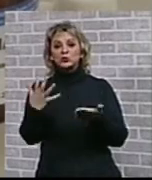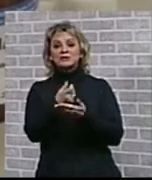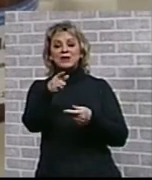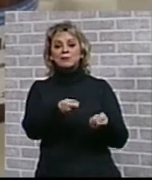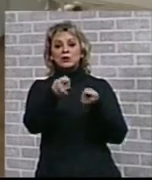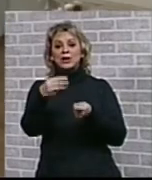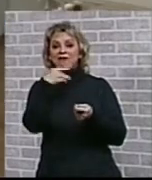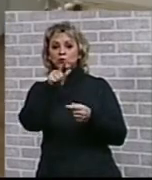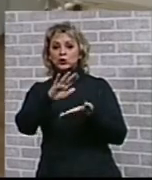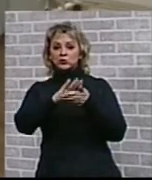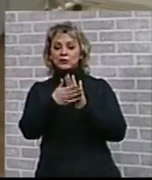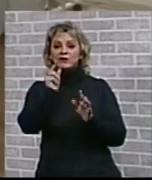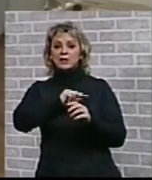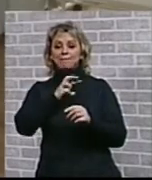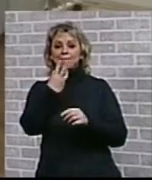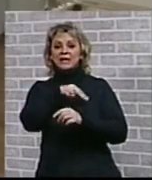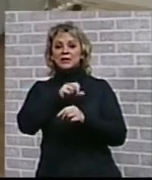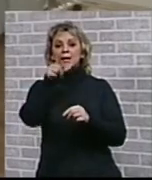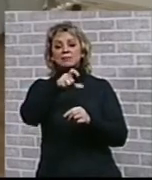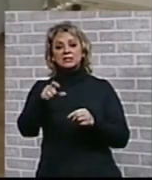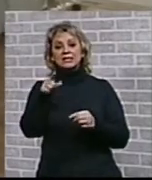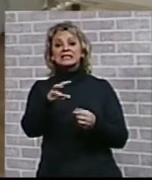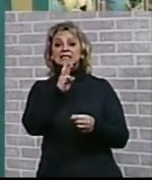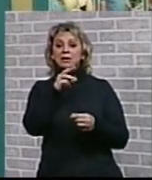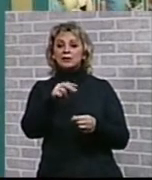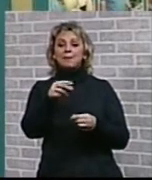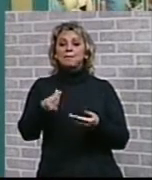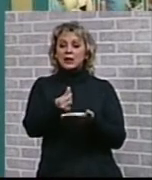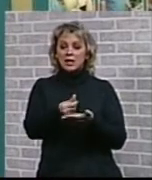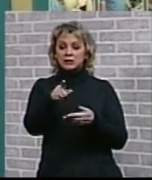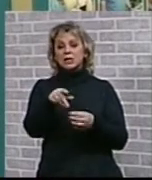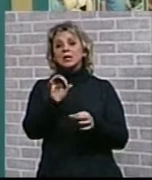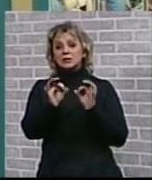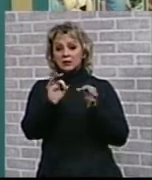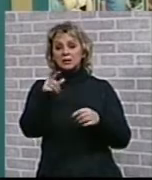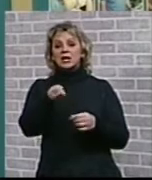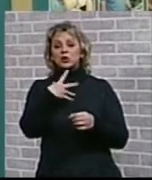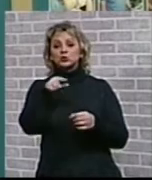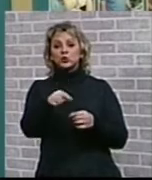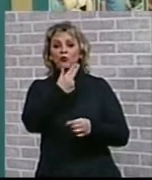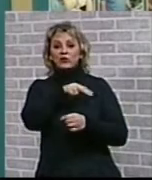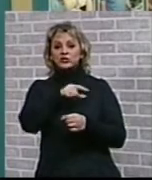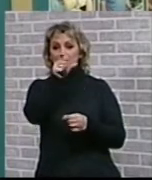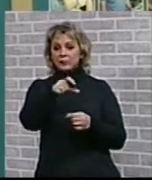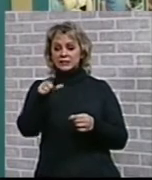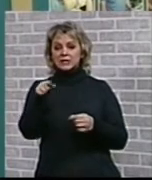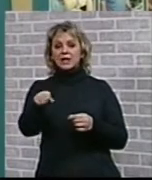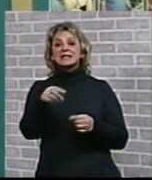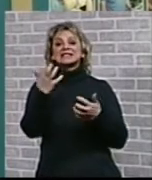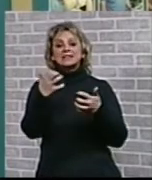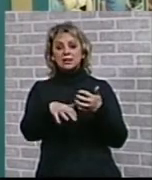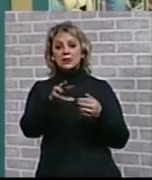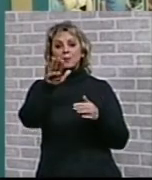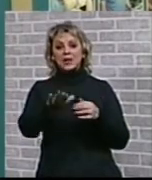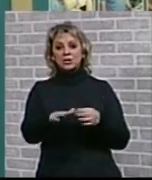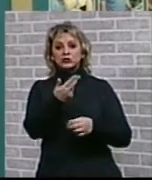приносят комфортные условия работы медперсонала. Заработная плата у нас достойная и у врачебного персонала, и у среднего,